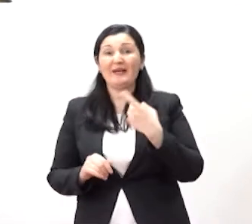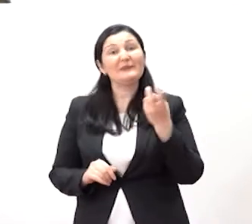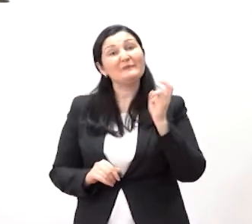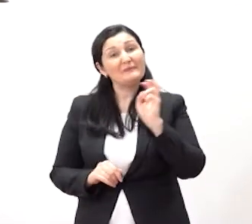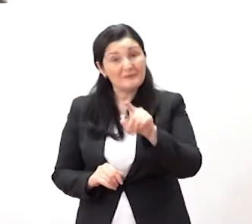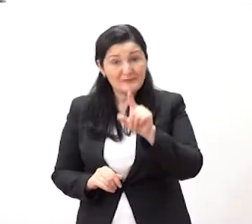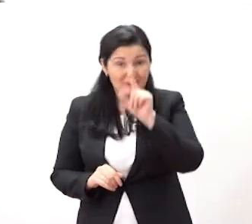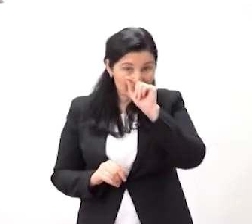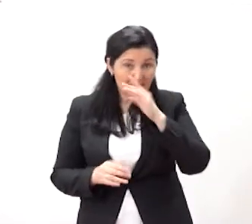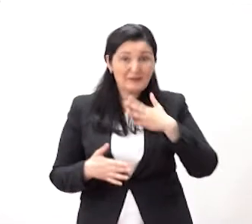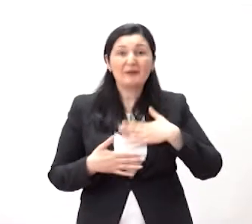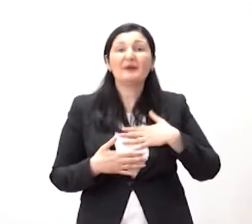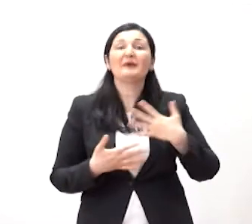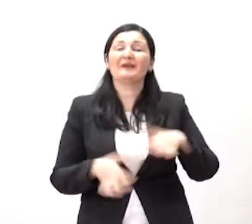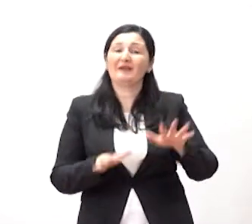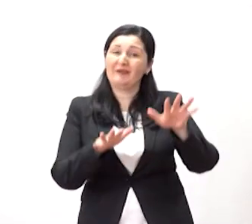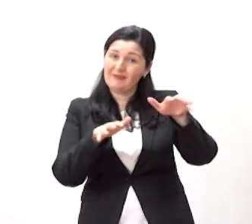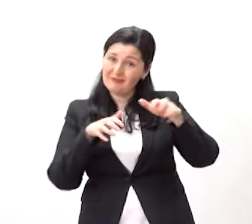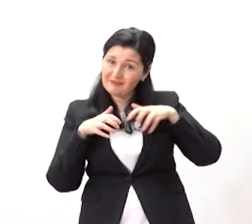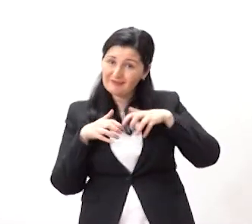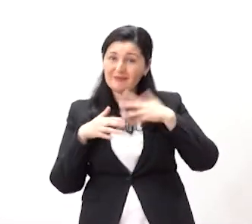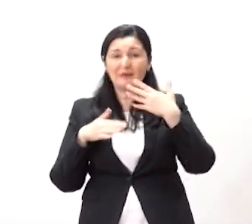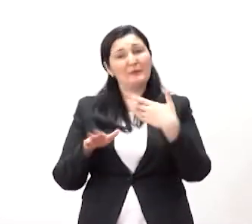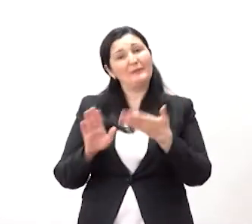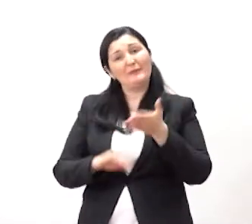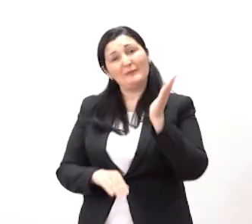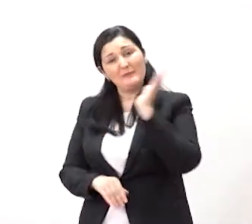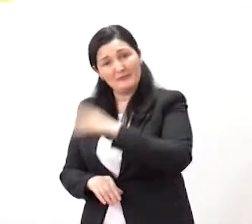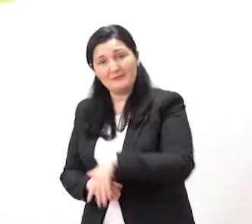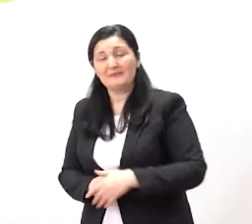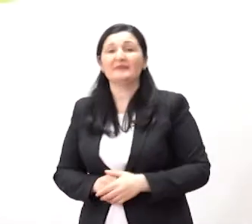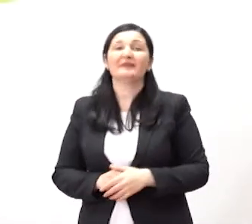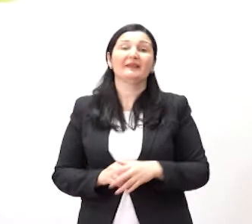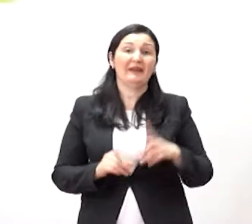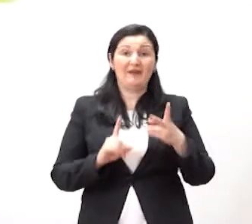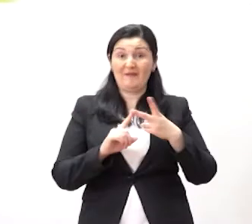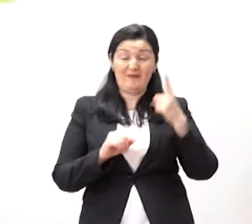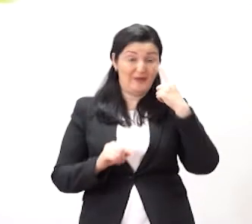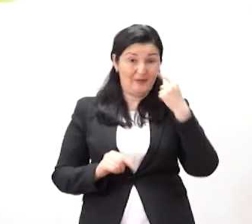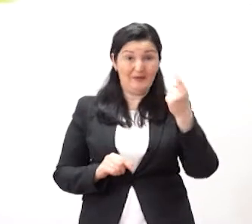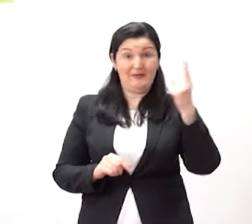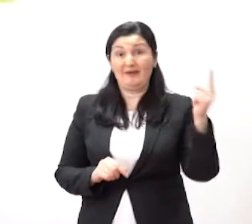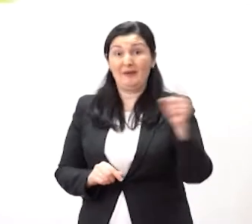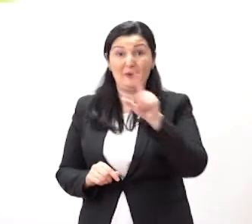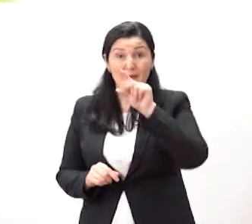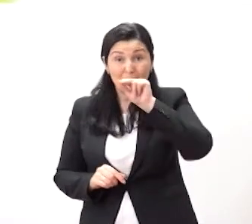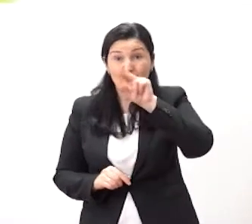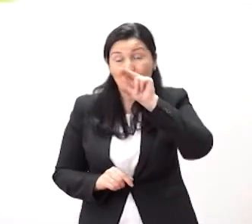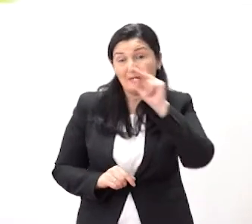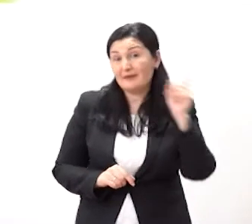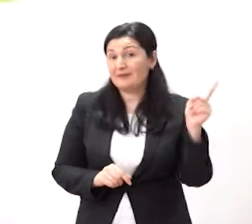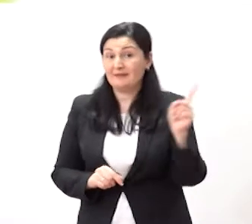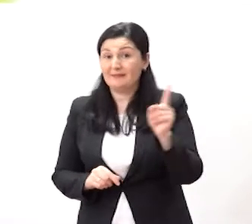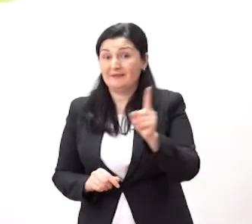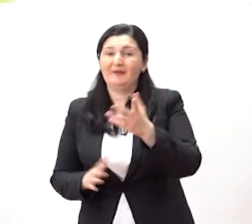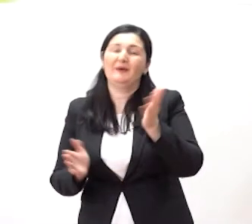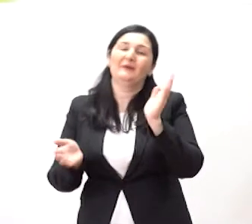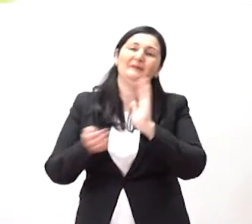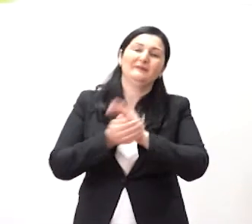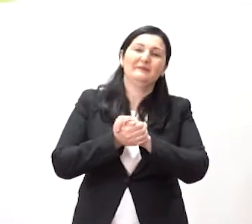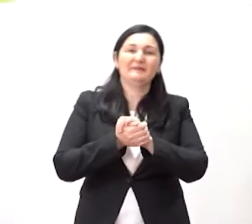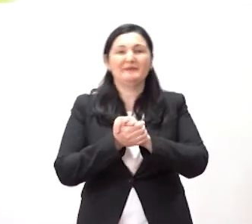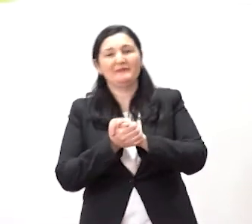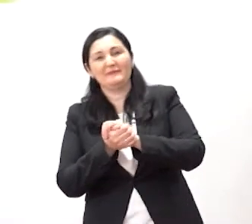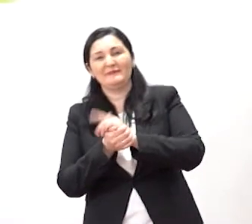که چوجه هایم را گرفته برم. بعد از کجای مرغابی پیدا شد. آه، چی